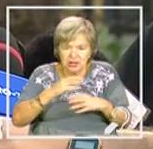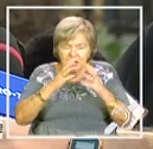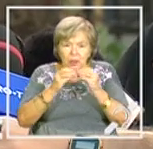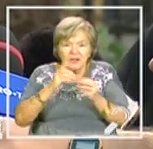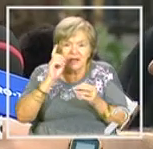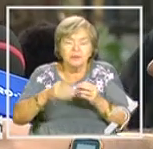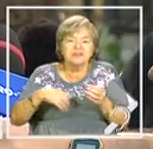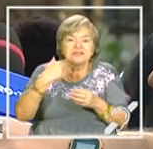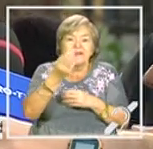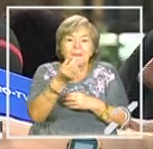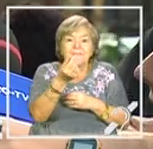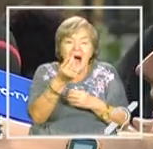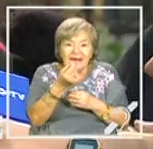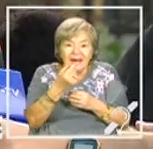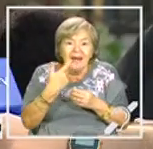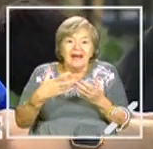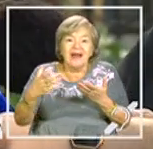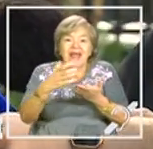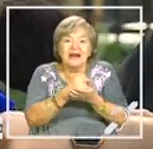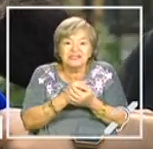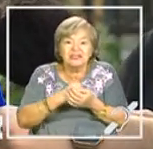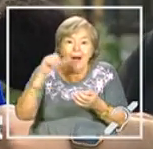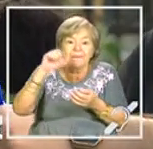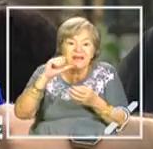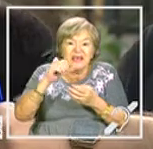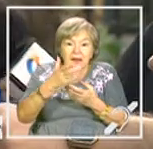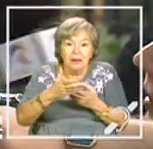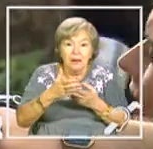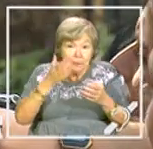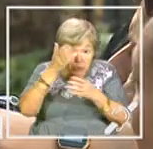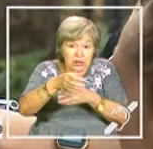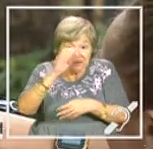chiriile încasate și pierde casa pe care o avea. Întrebați-l pe domnul.